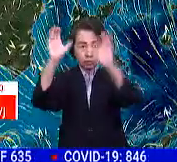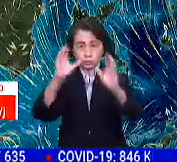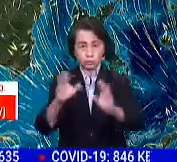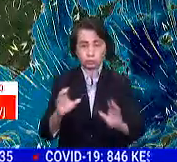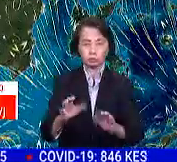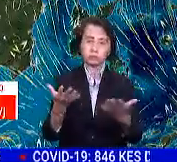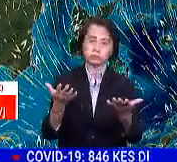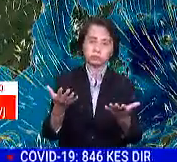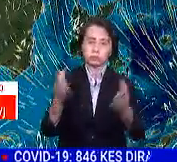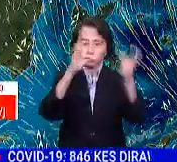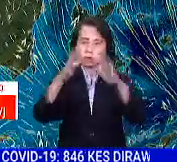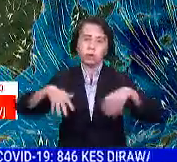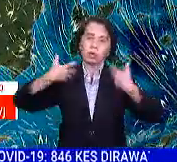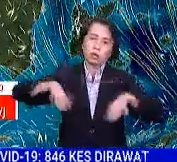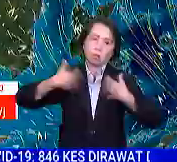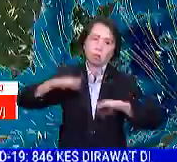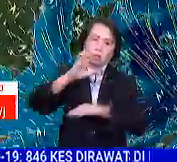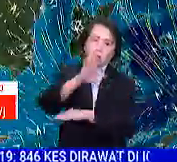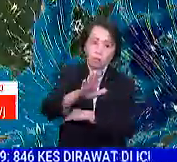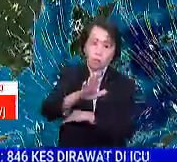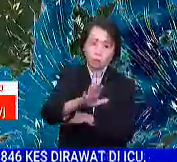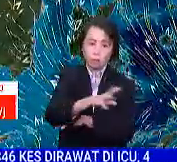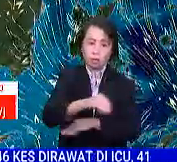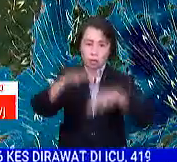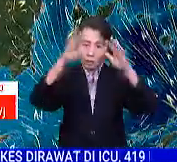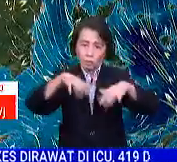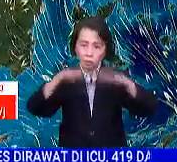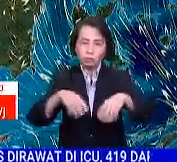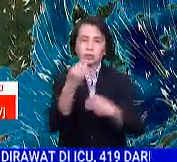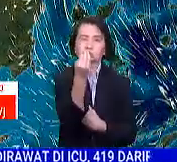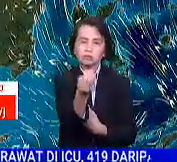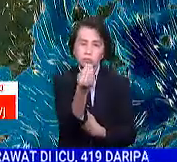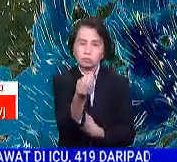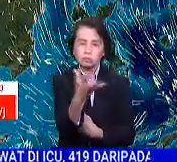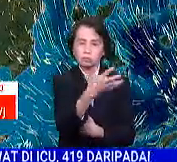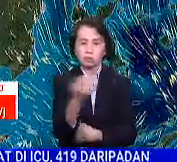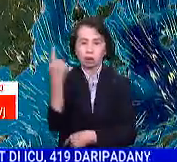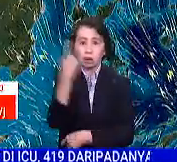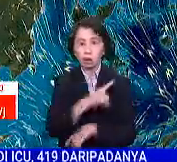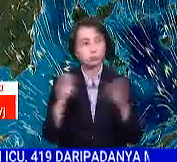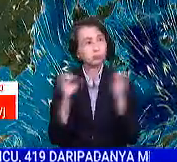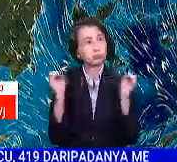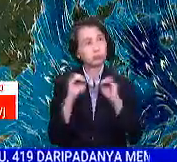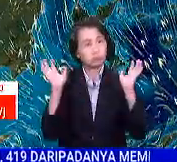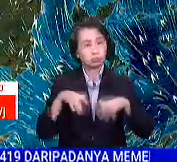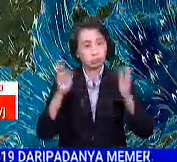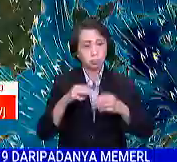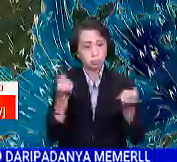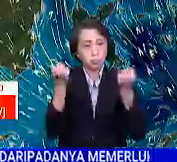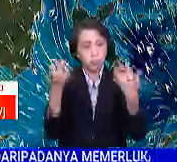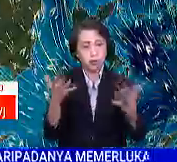barat daya adalah cuaca panas pada waktu petang, taburan hujan yang rendah, bilangan hari tanpa hujan lebih